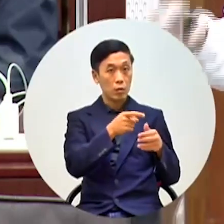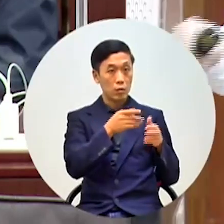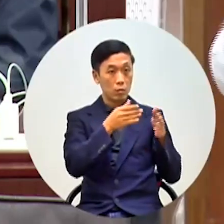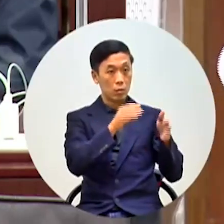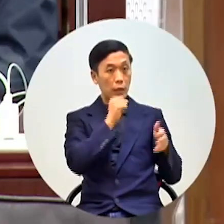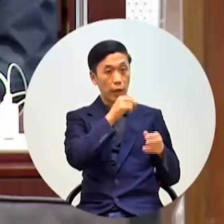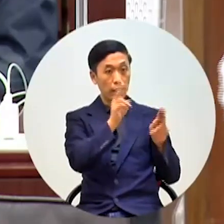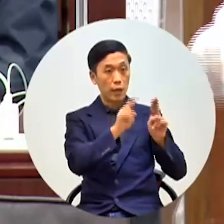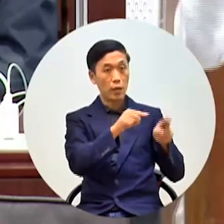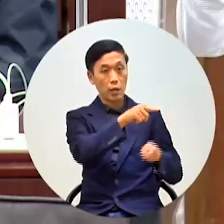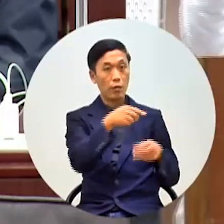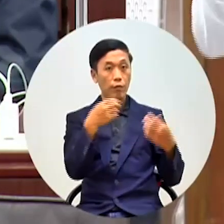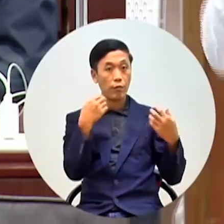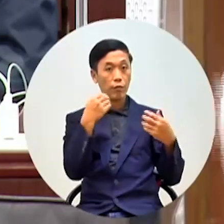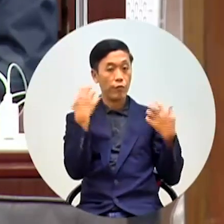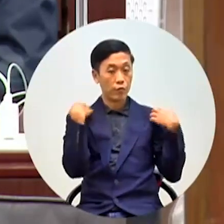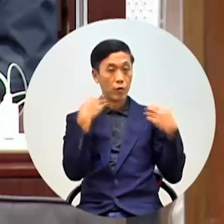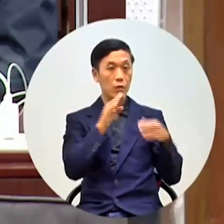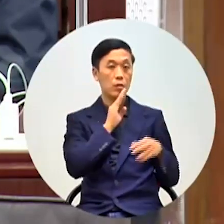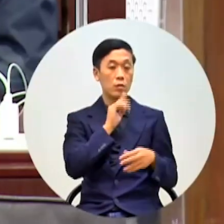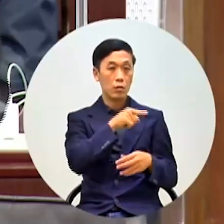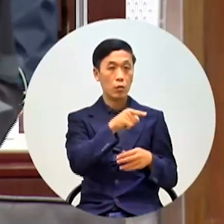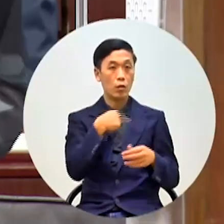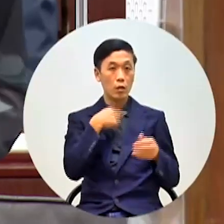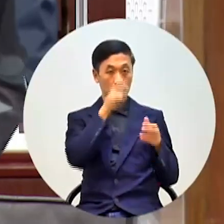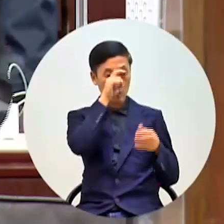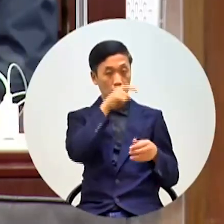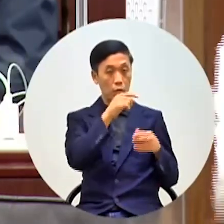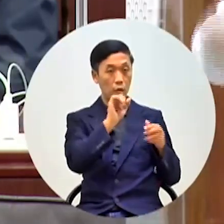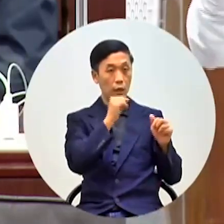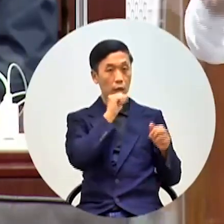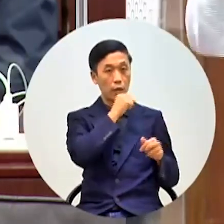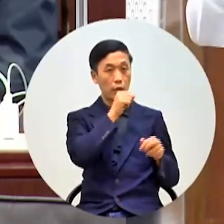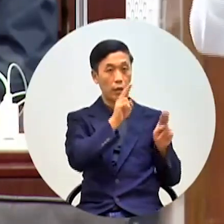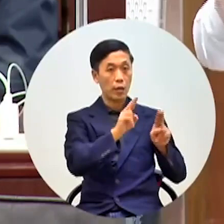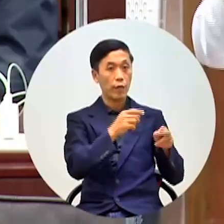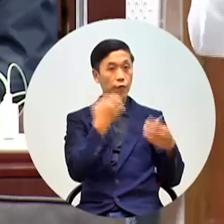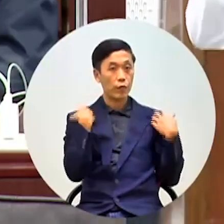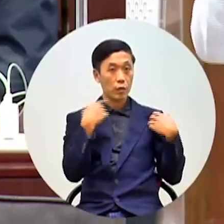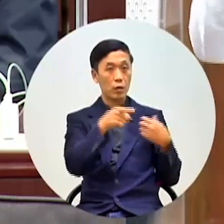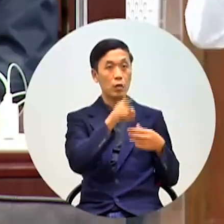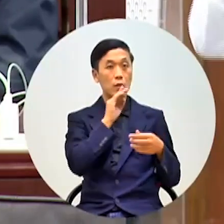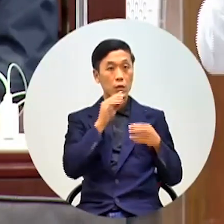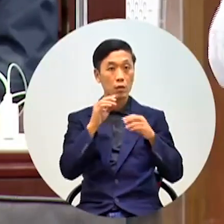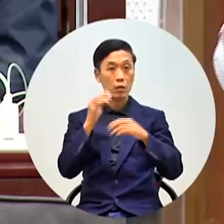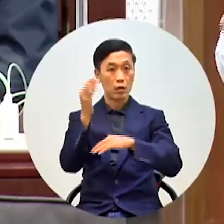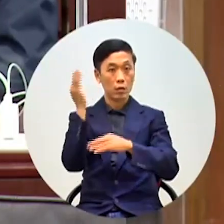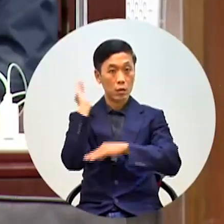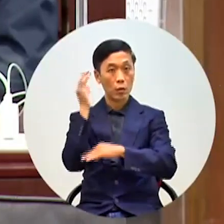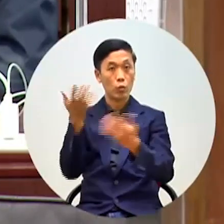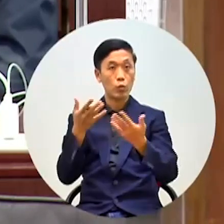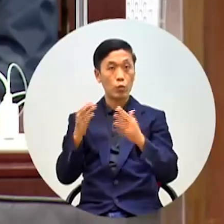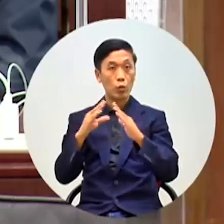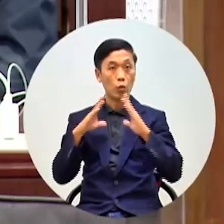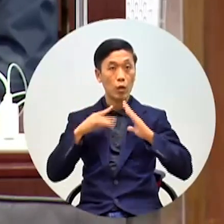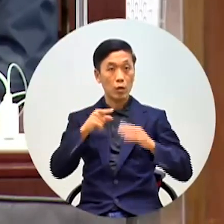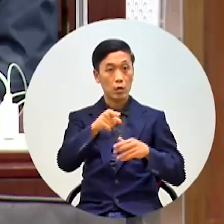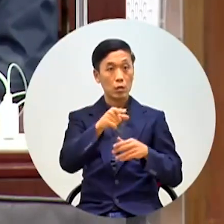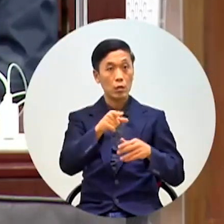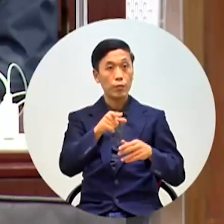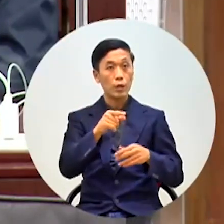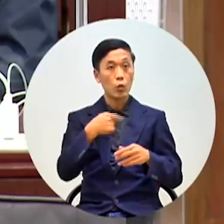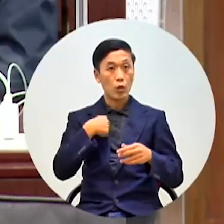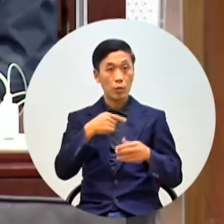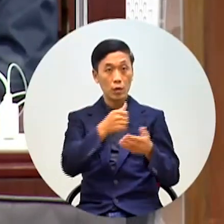求偿。 责任是台电，但是你是白毛官嘞。今仔日啊，今仔讲这个话，代表你做市政无负责任，你知无？ 律